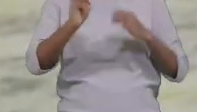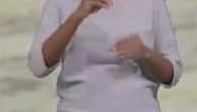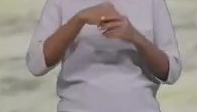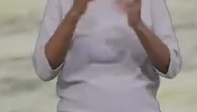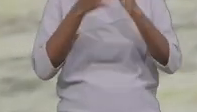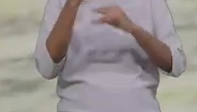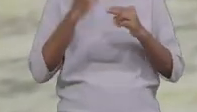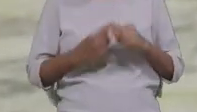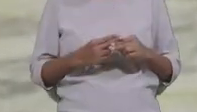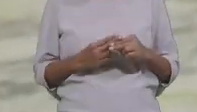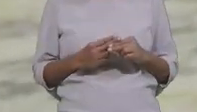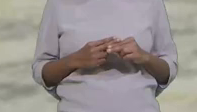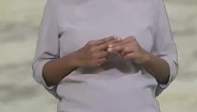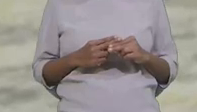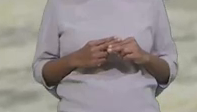donné.